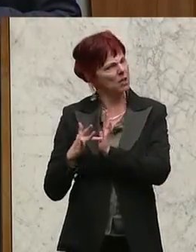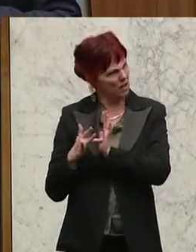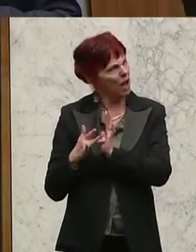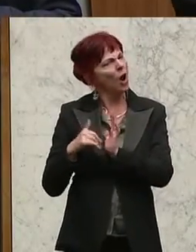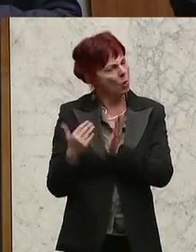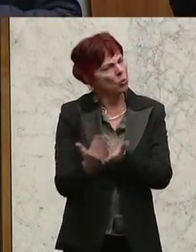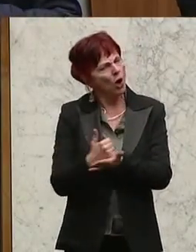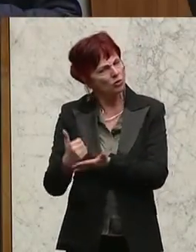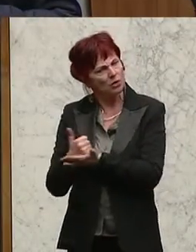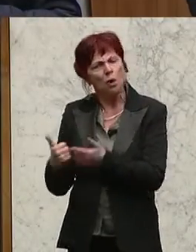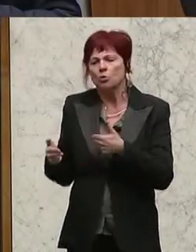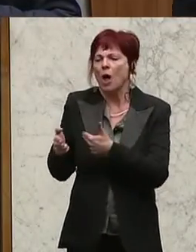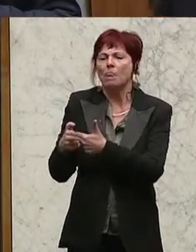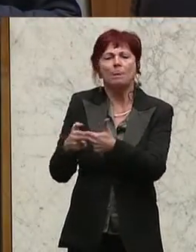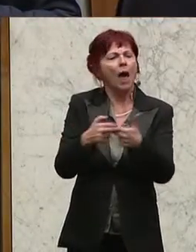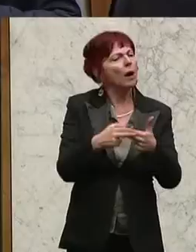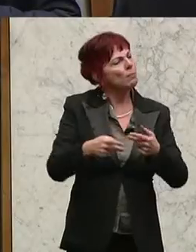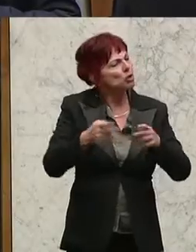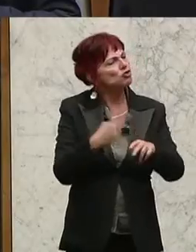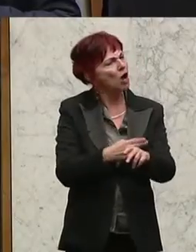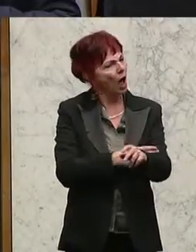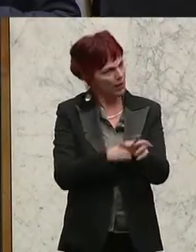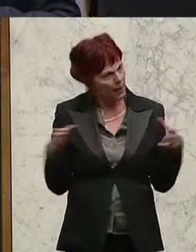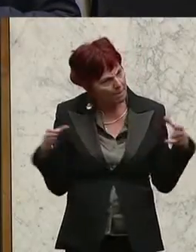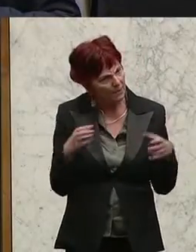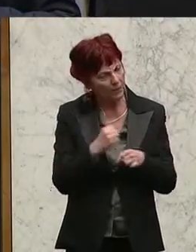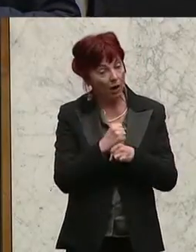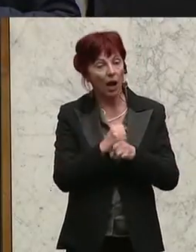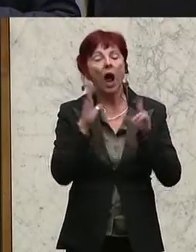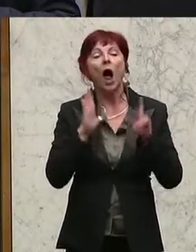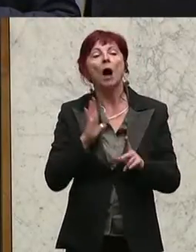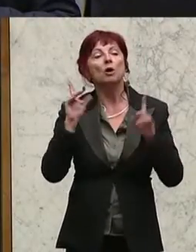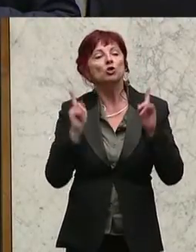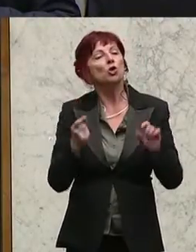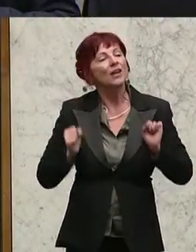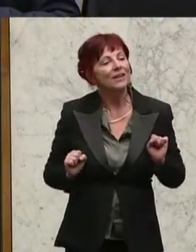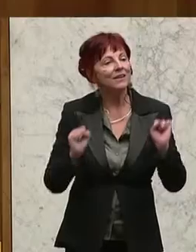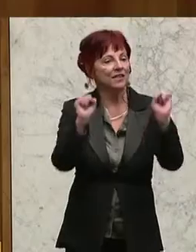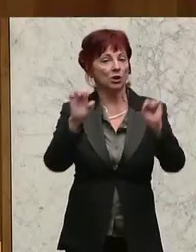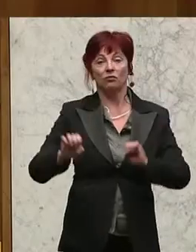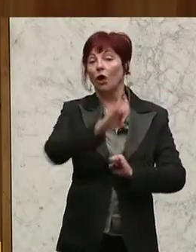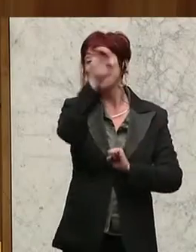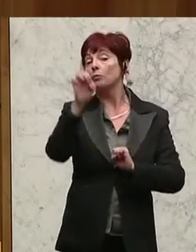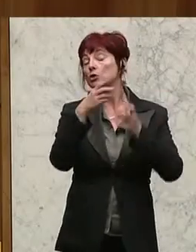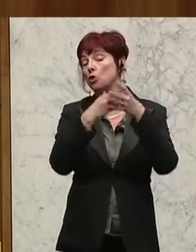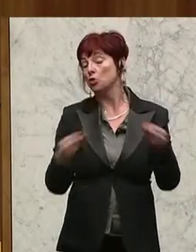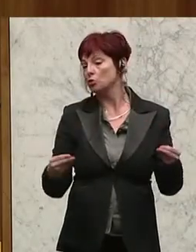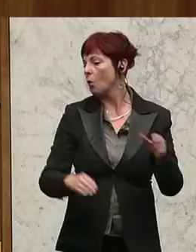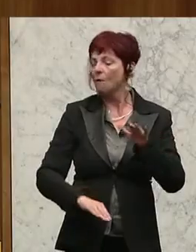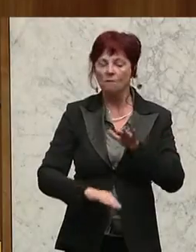Anrainerstaaten gemeinsam an einem Strang ziehen. Aber man müsste genauso eine Initiative für eine europäische Lösung setzen. Die fehlt mir